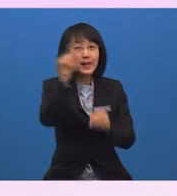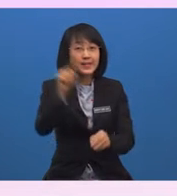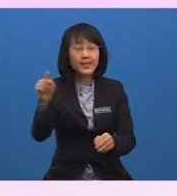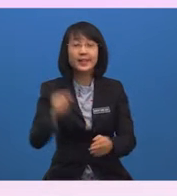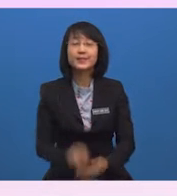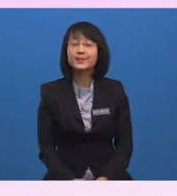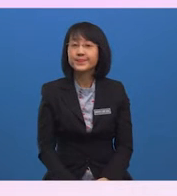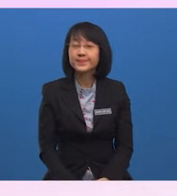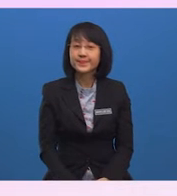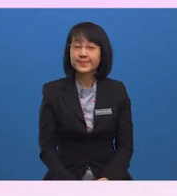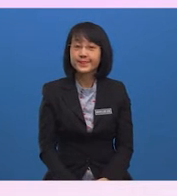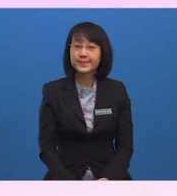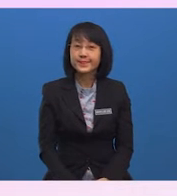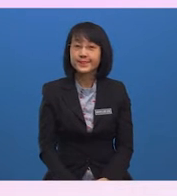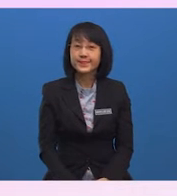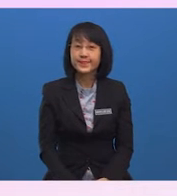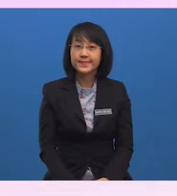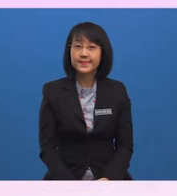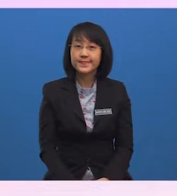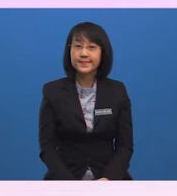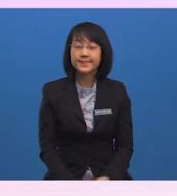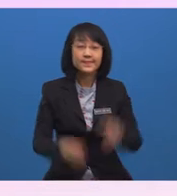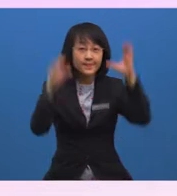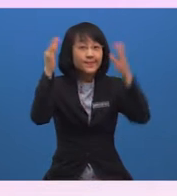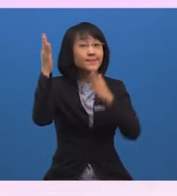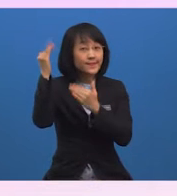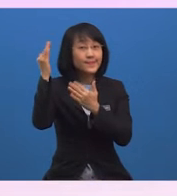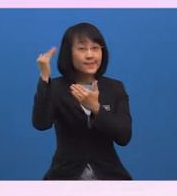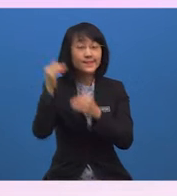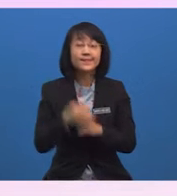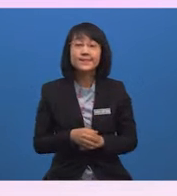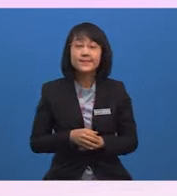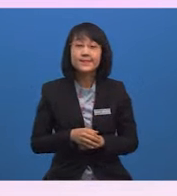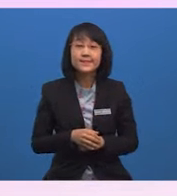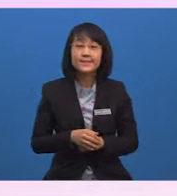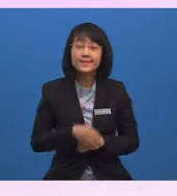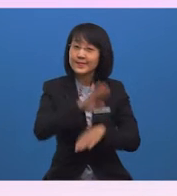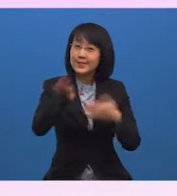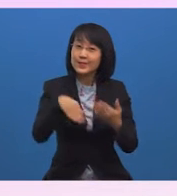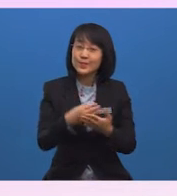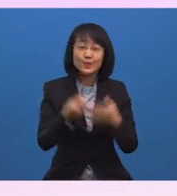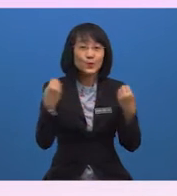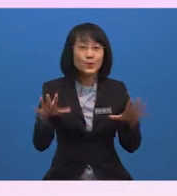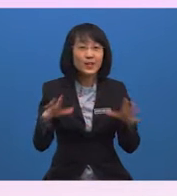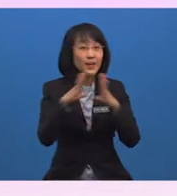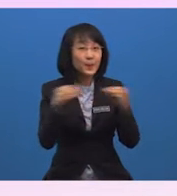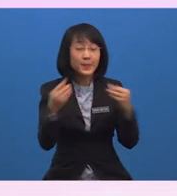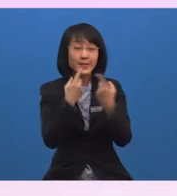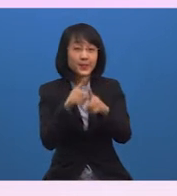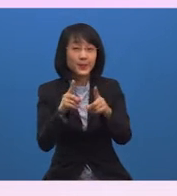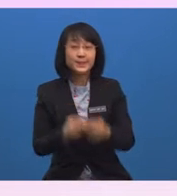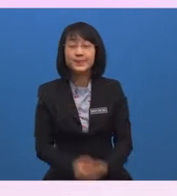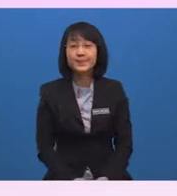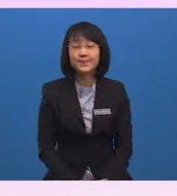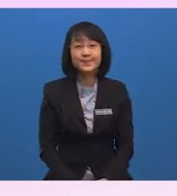Baiklah murid-murid. Cikgu harap semuanya dah siap menjawab latihan yang cikgu